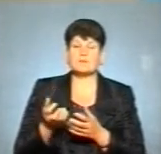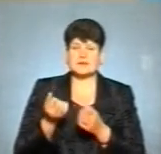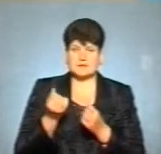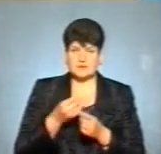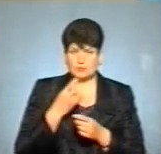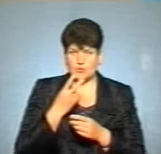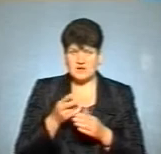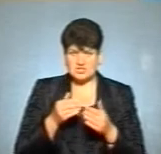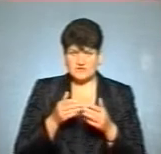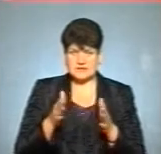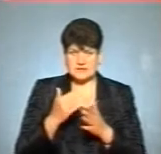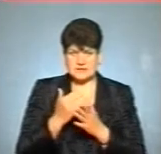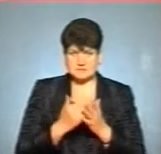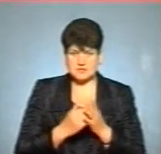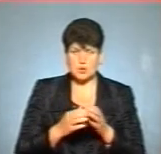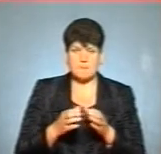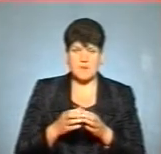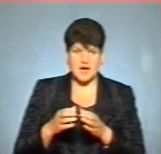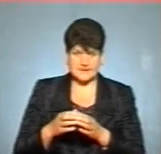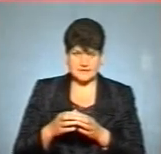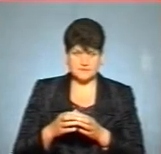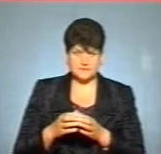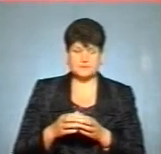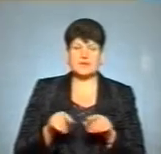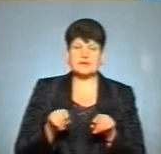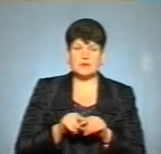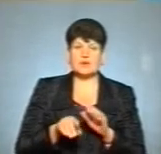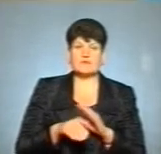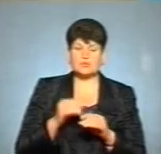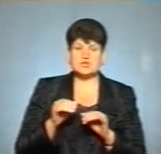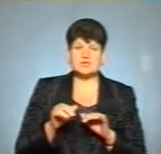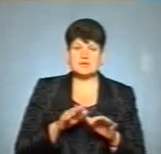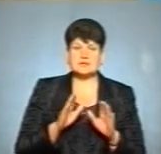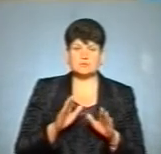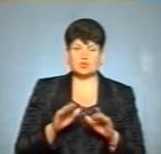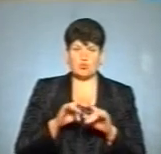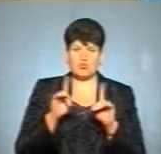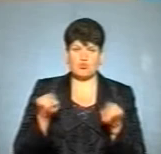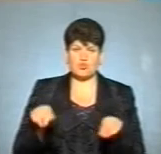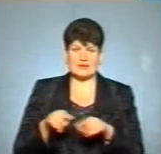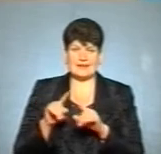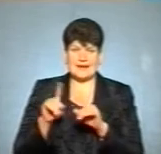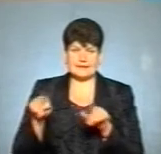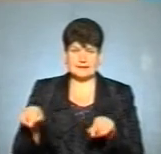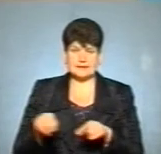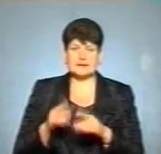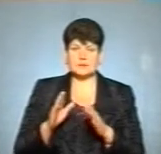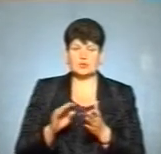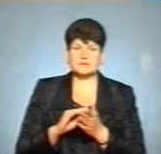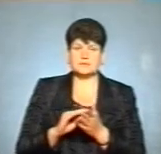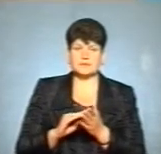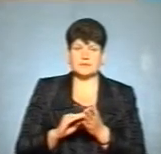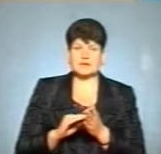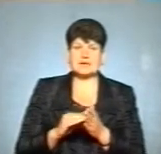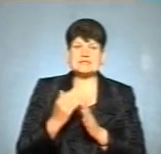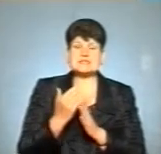побачить відкритий список партії. Так. Також на виборчих дільницях будуть спеціальні буклети, інформаційні буклети, де буде зазначено, де будуть